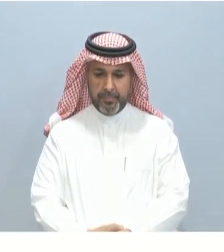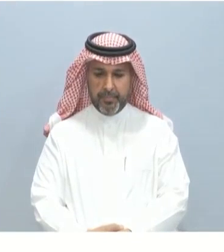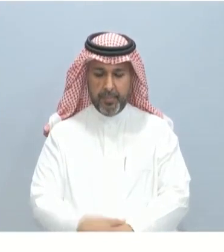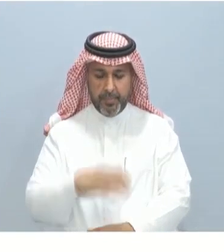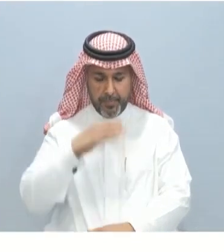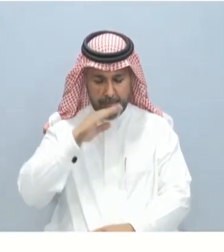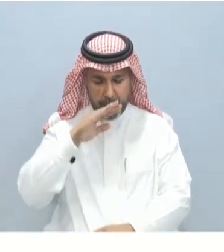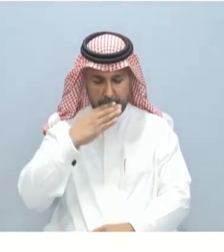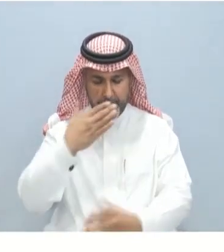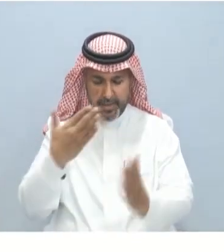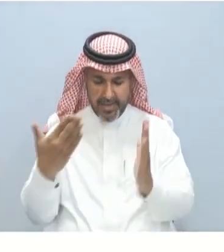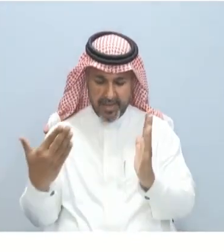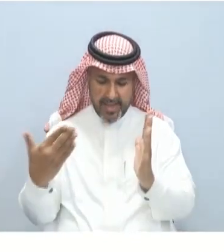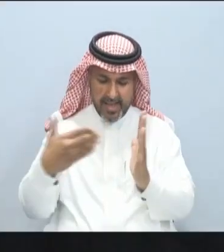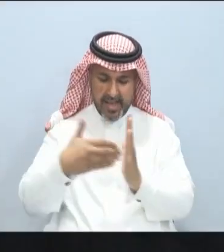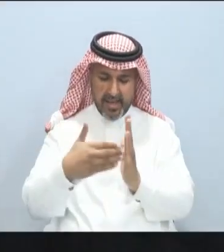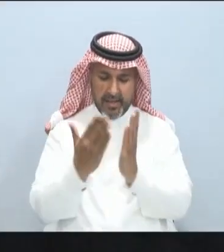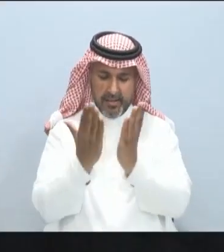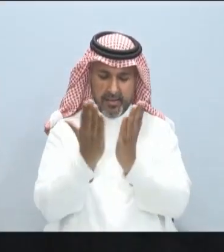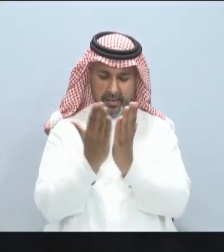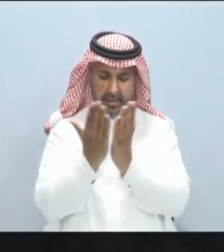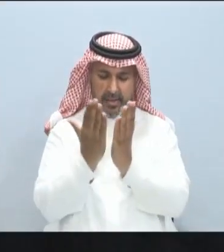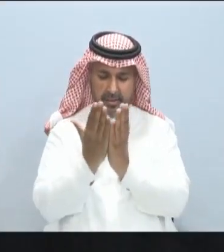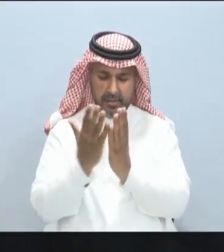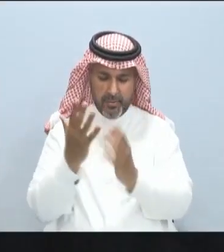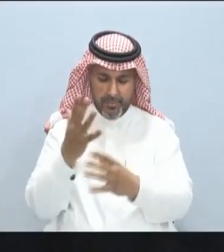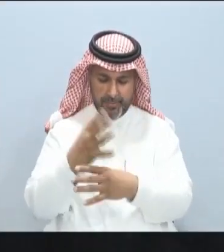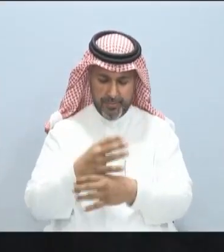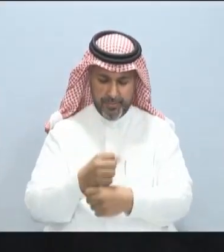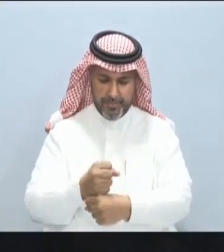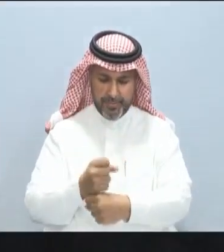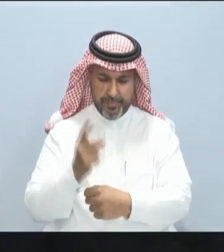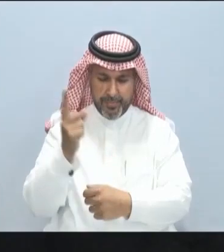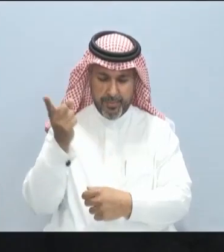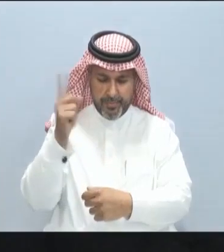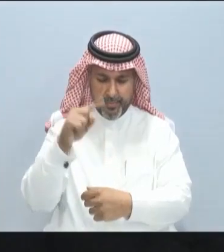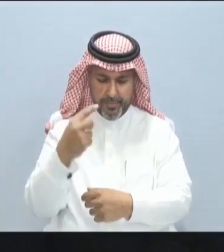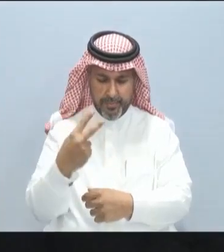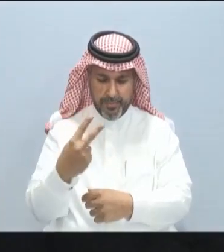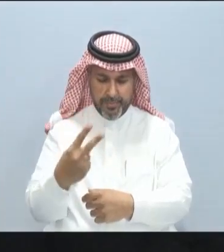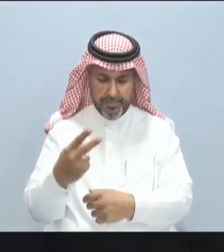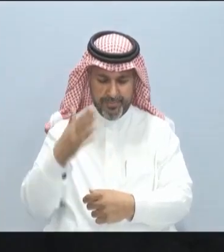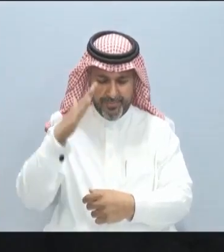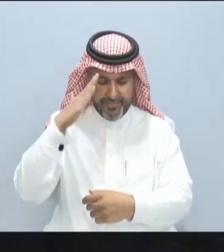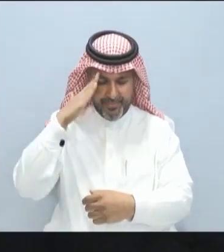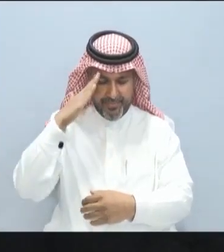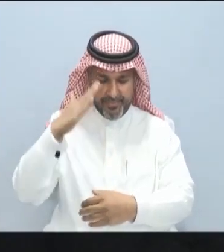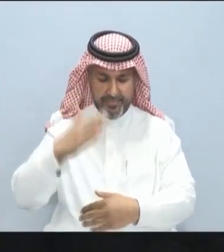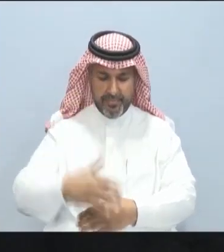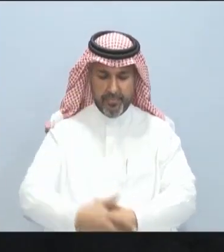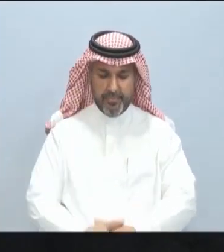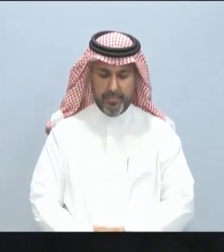لذلك نكون قد وصلنا الى نهايه درسنا لهذا اليوم اتمنى ان تكونوا قد استفدتم جميعا اتطلع بشوق للقائكم في الحصه